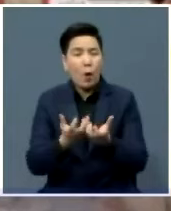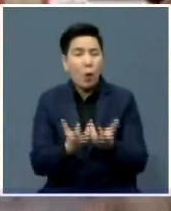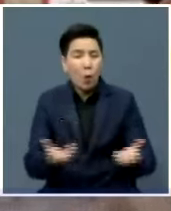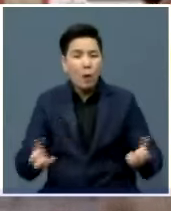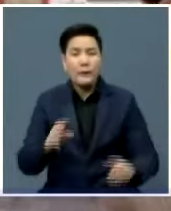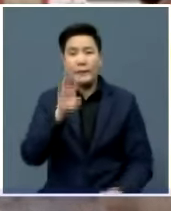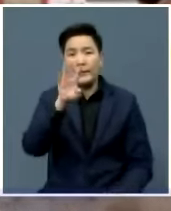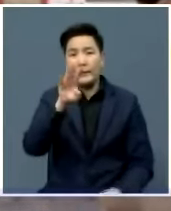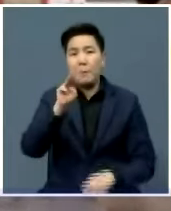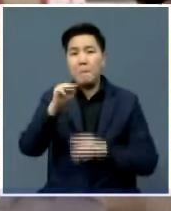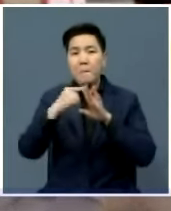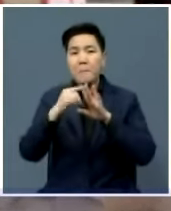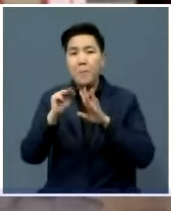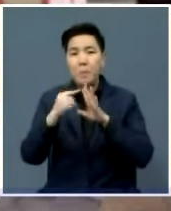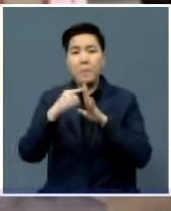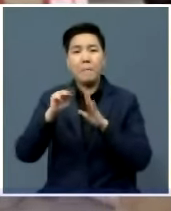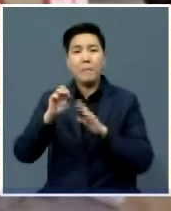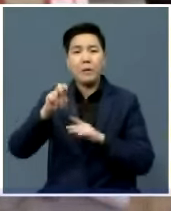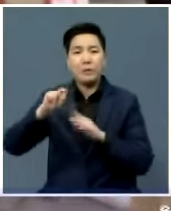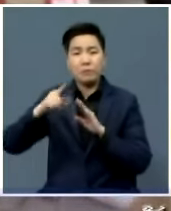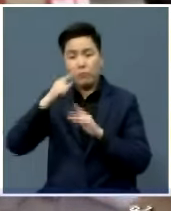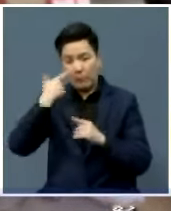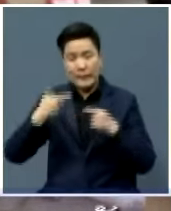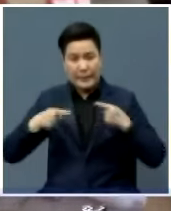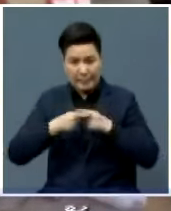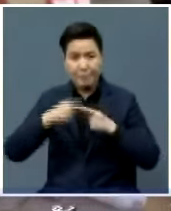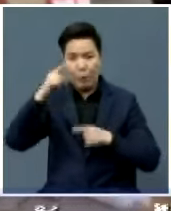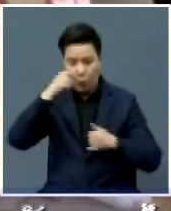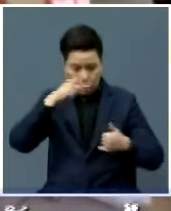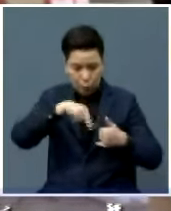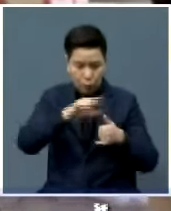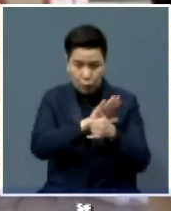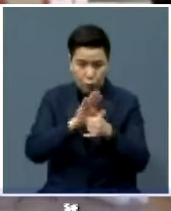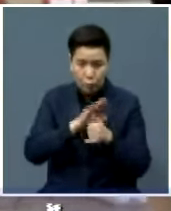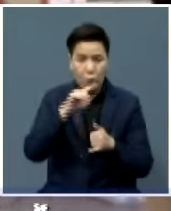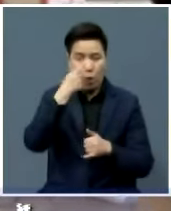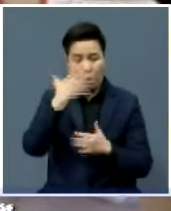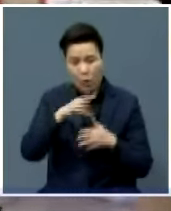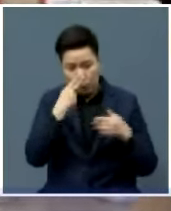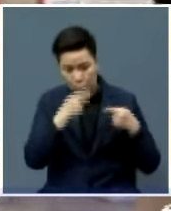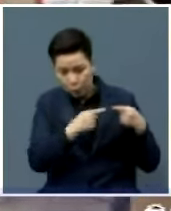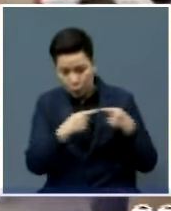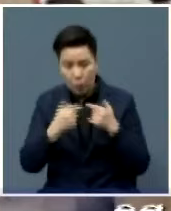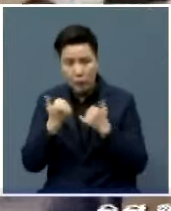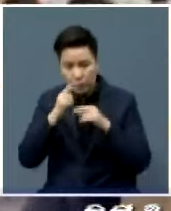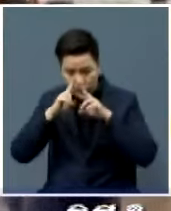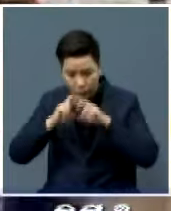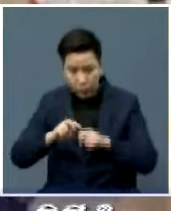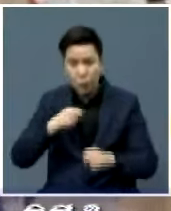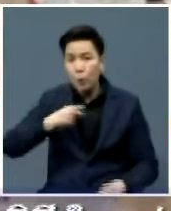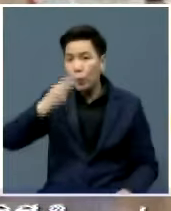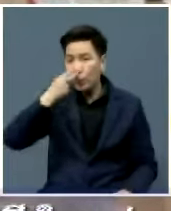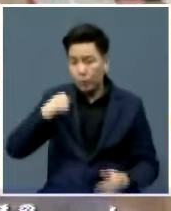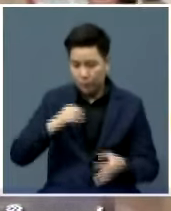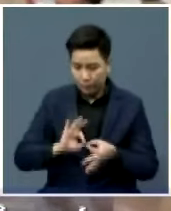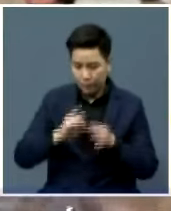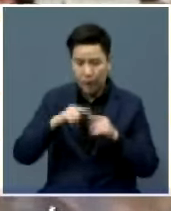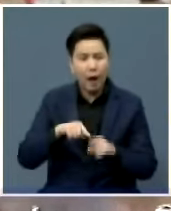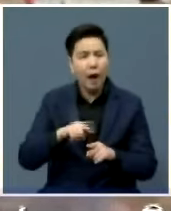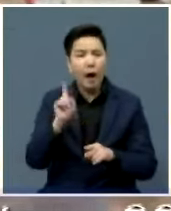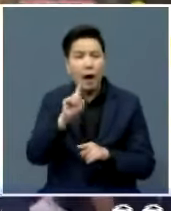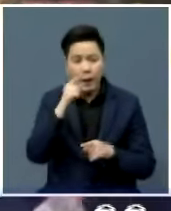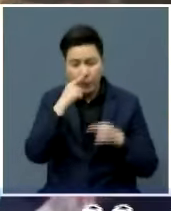บอกว่าสิ่งสำคัญที่สุดตอนนี้คือต้องดูแลผู้บาดเจ็บก่อนและสาเหตุก็ตรวจสอบกันต่อไปด้วยต้องดูว่าเพลิงไหม้เกิดจ